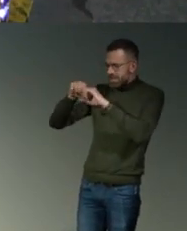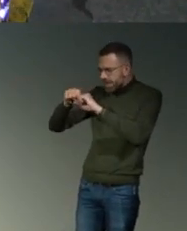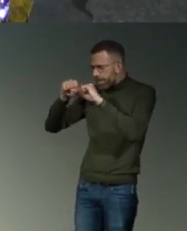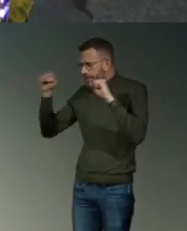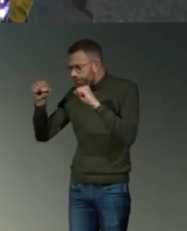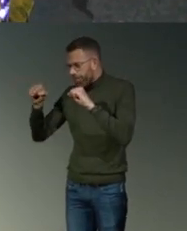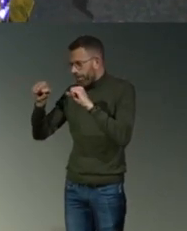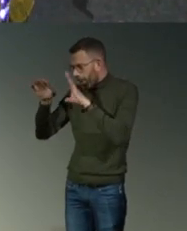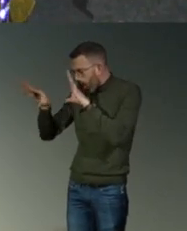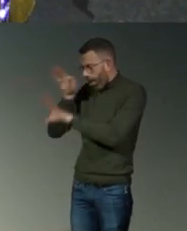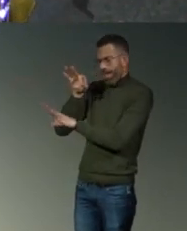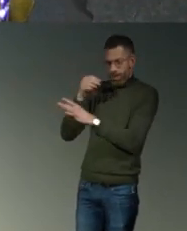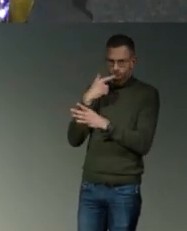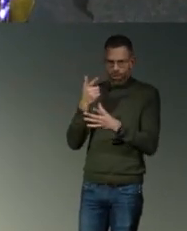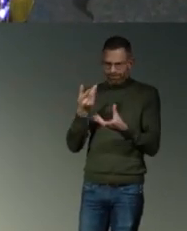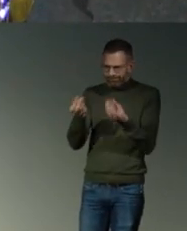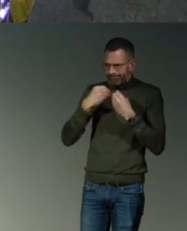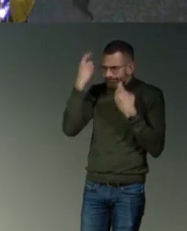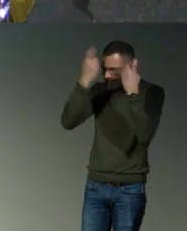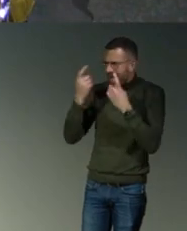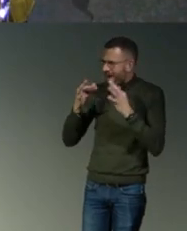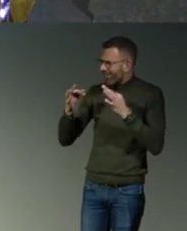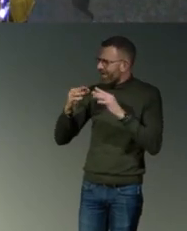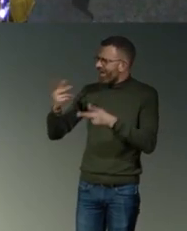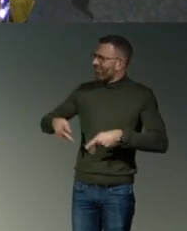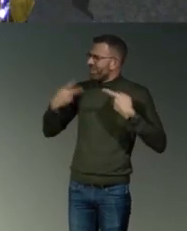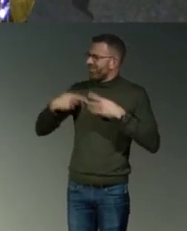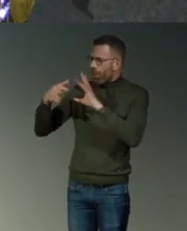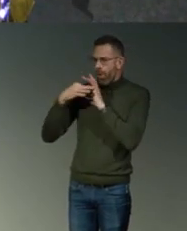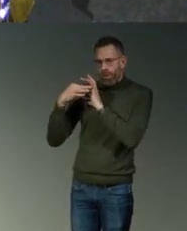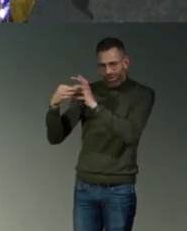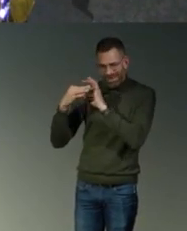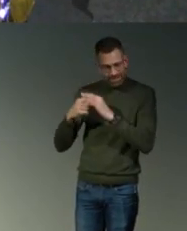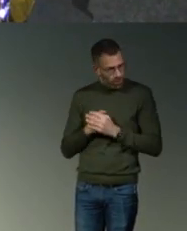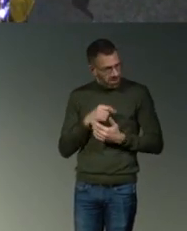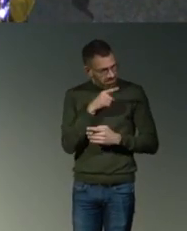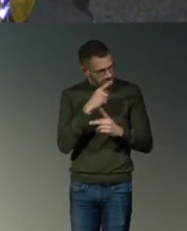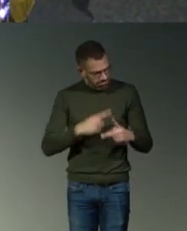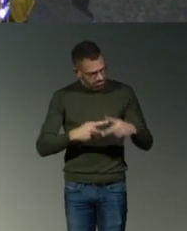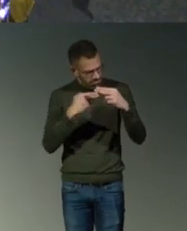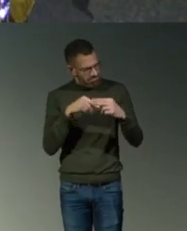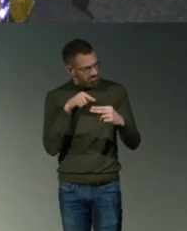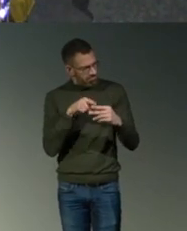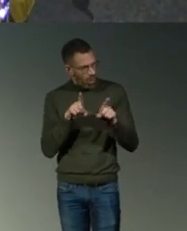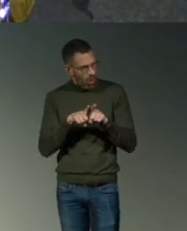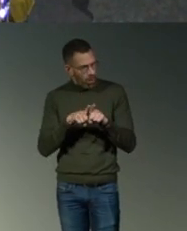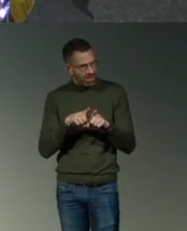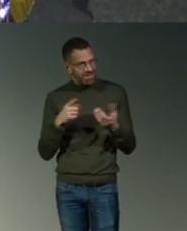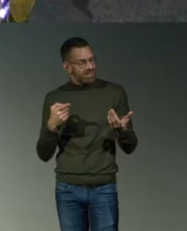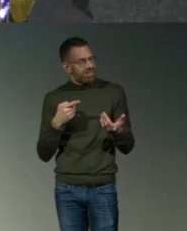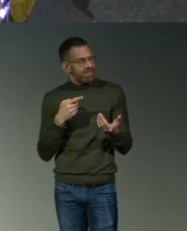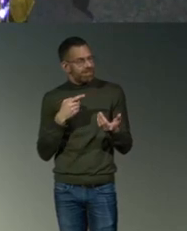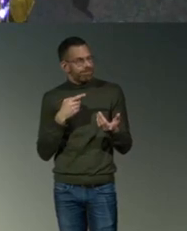au vivant. Il me semble qu'à travers un passage comme celui-là, on pourrait aussi dire que la manière dont vous